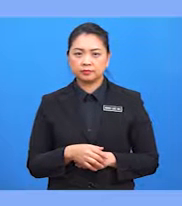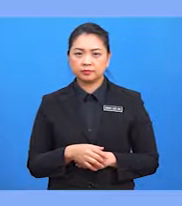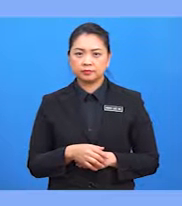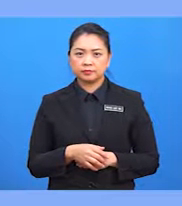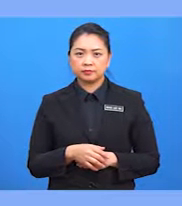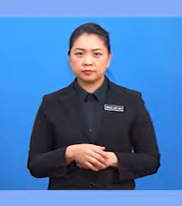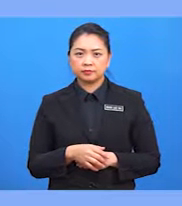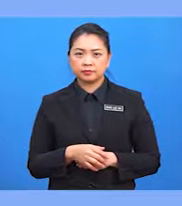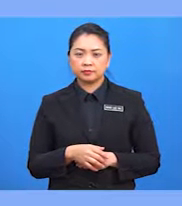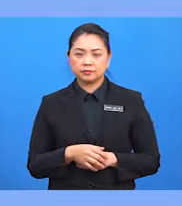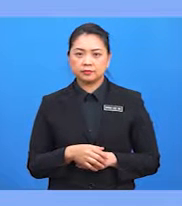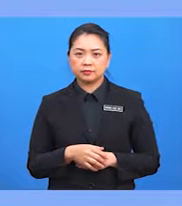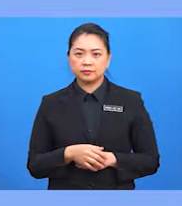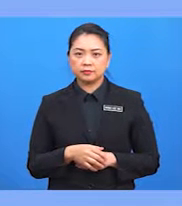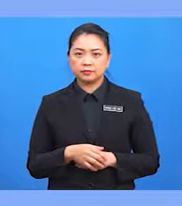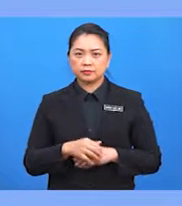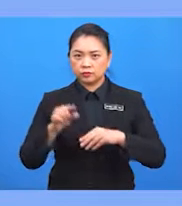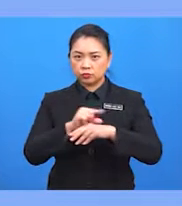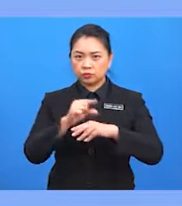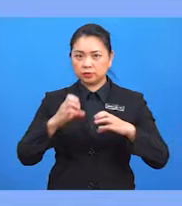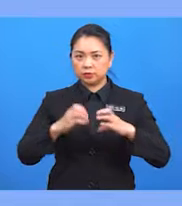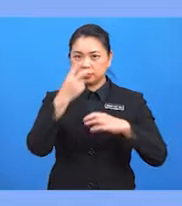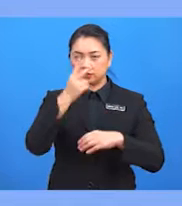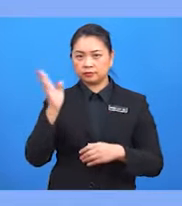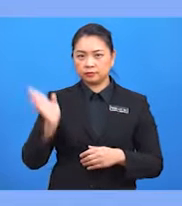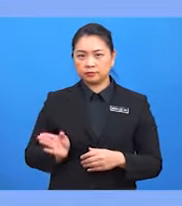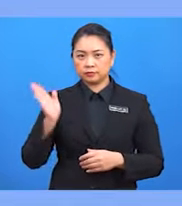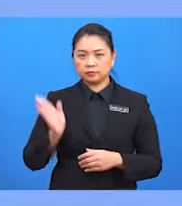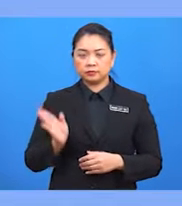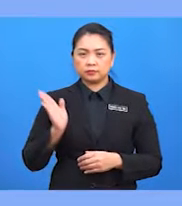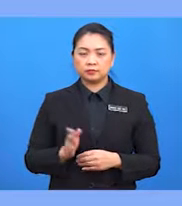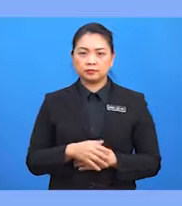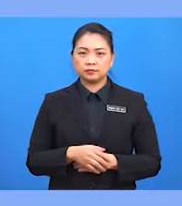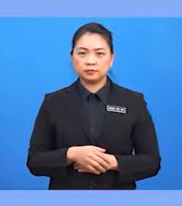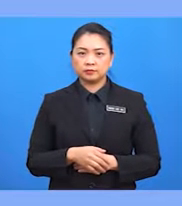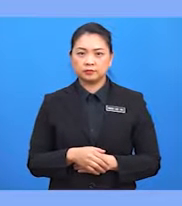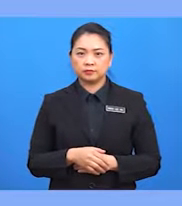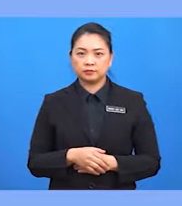Okay. Pindahkan layer bulatan tersebut di antara layer pertama dan layer kedua.